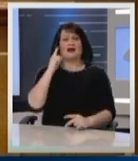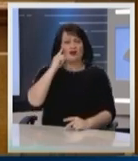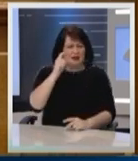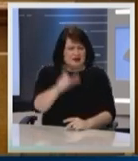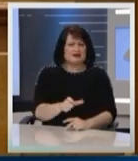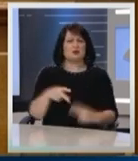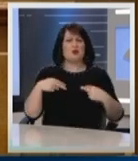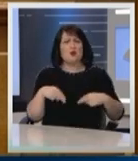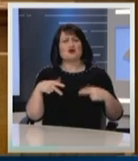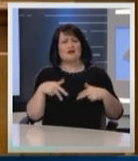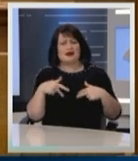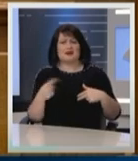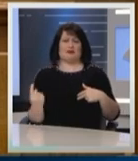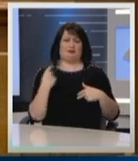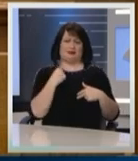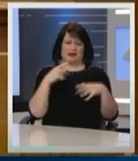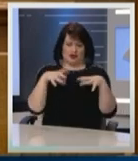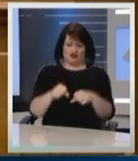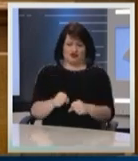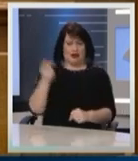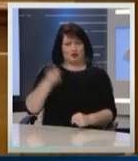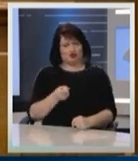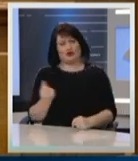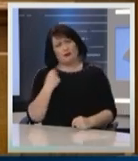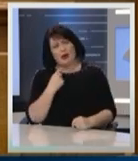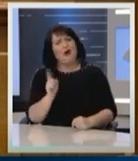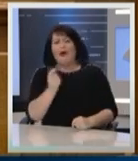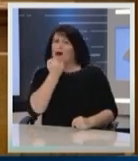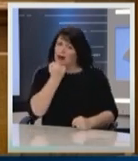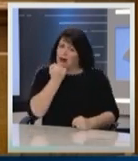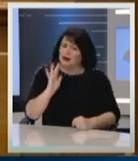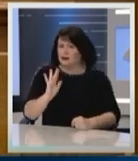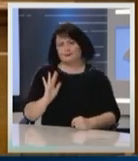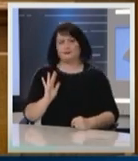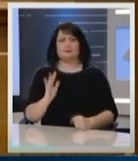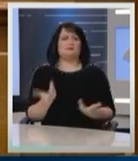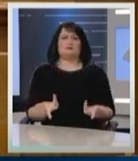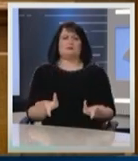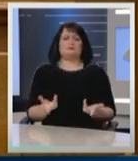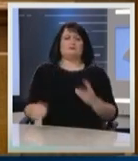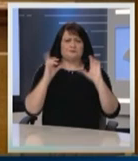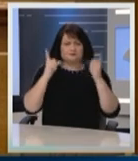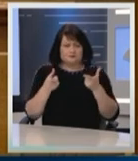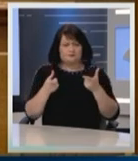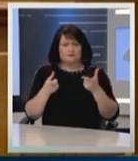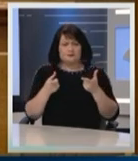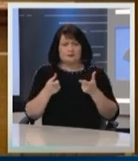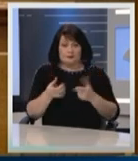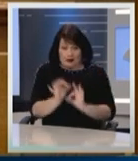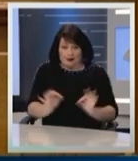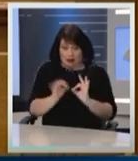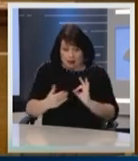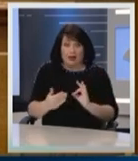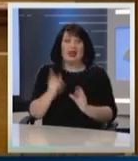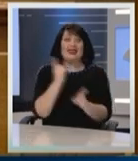όταν υπάρχει και εισαγγελικό μάτι, σφάλουν, γιατί έτσι ετοιμάζονται απειλή σε Νέα Δημοκρατία για ειδικά δικαστήρια,